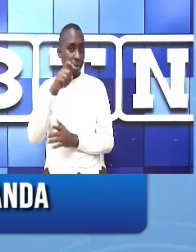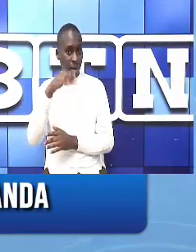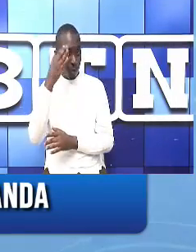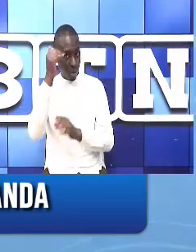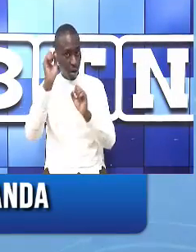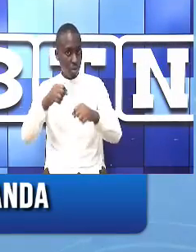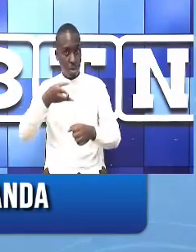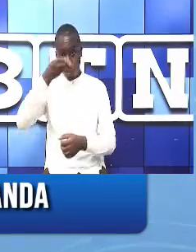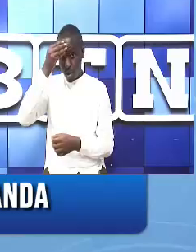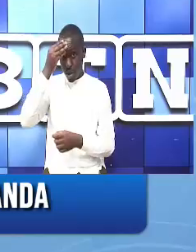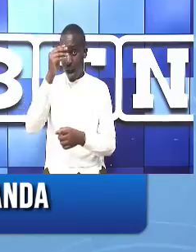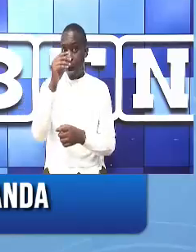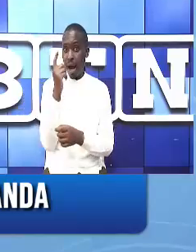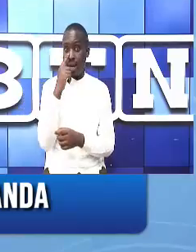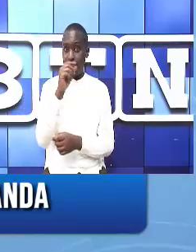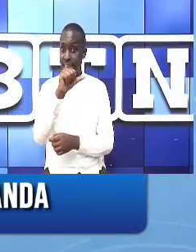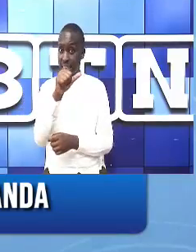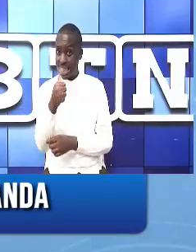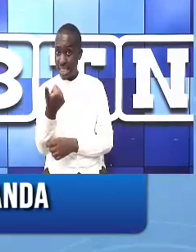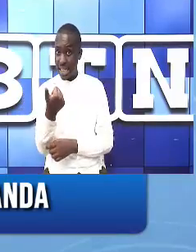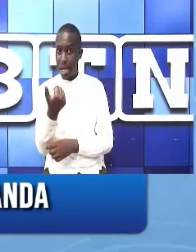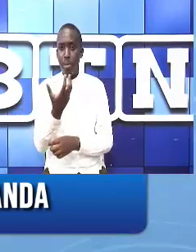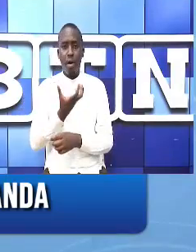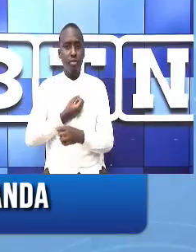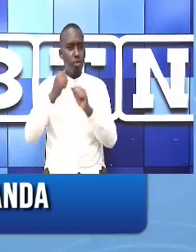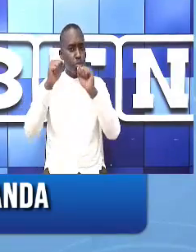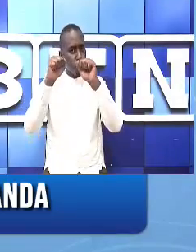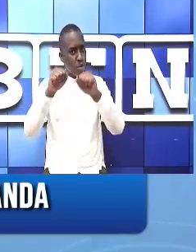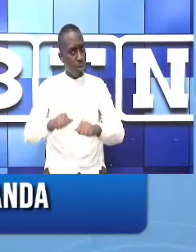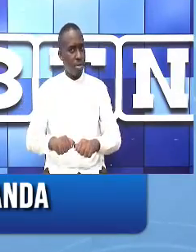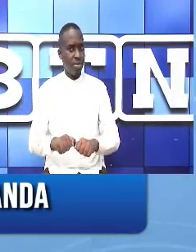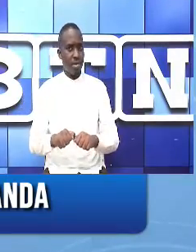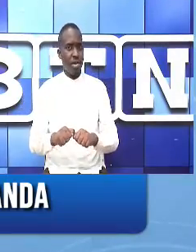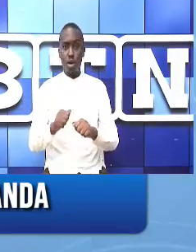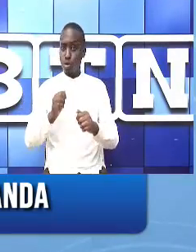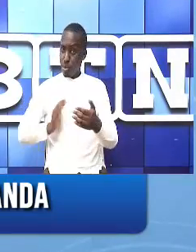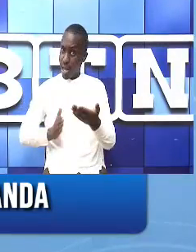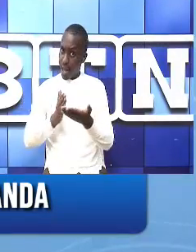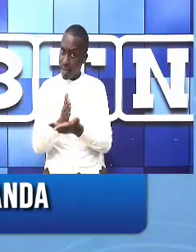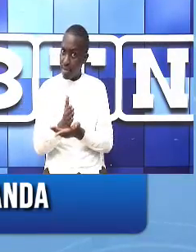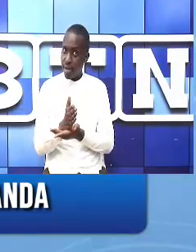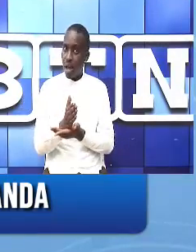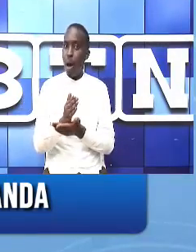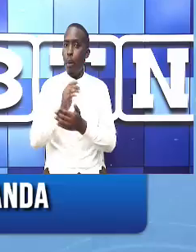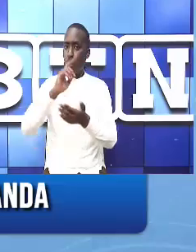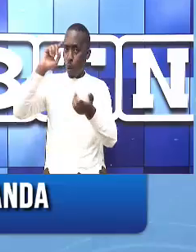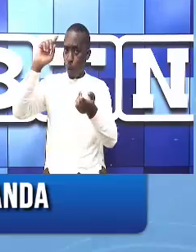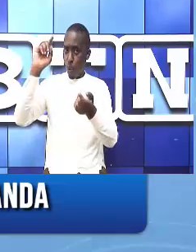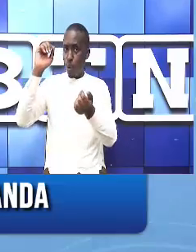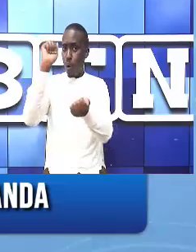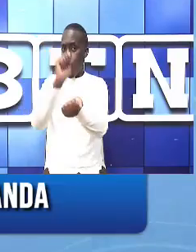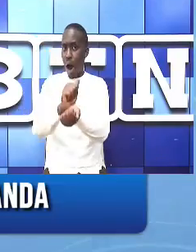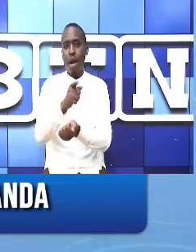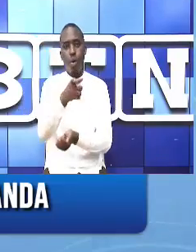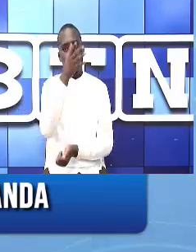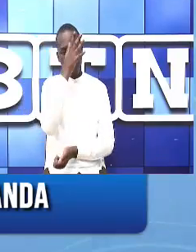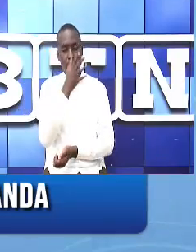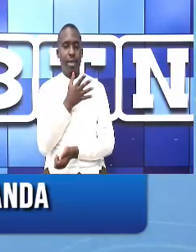yige kandi ikindi bafite n'ubushobozi n'uburenganzira bwo guhana yemwe n'uwo